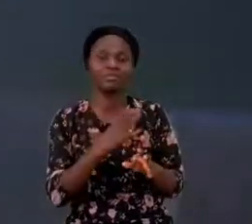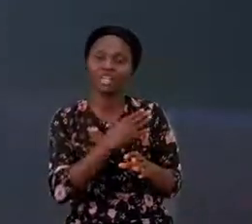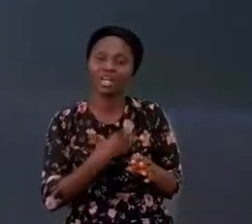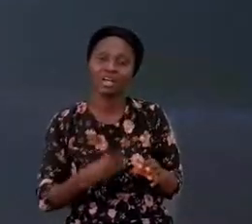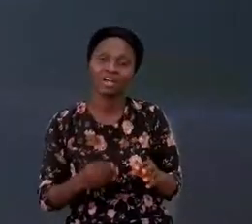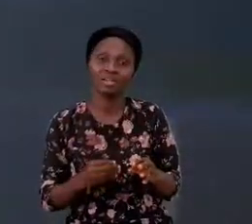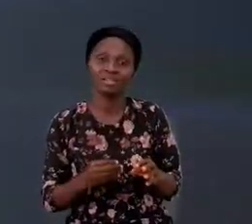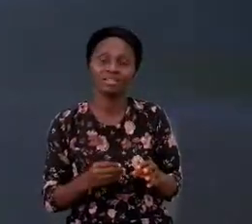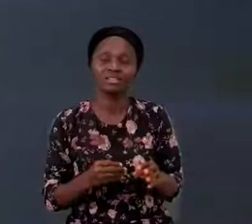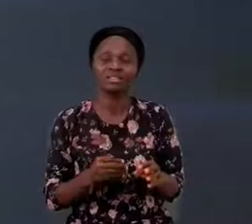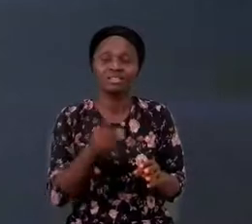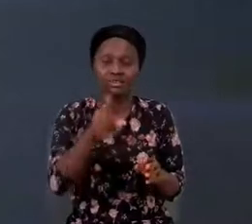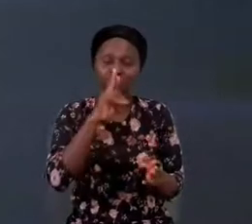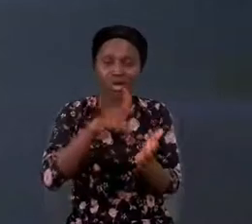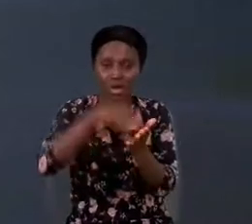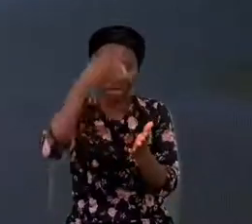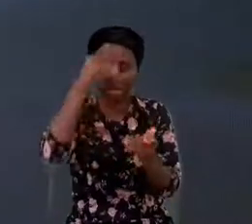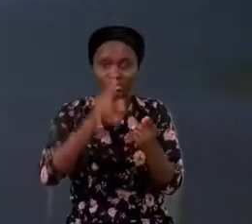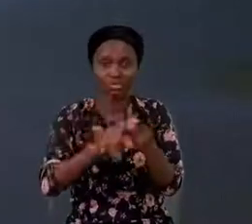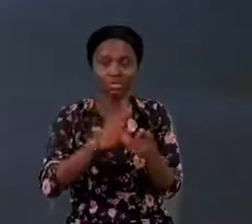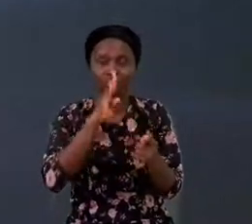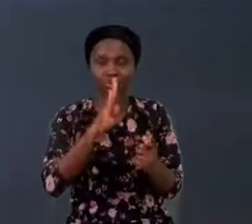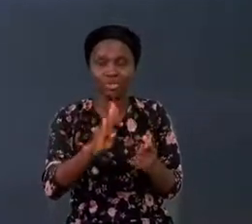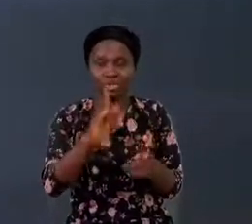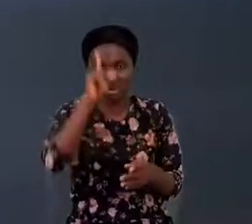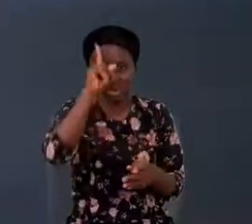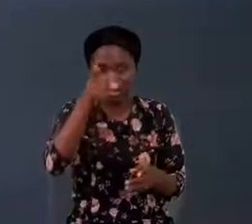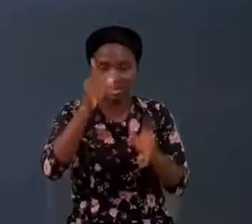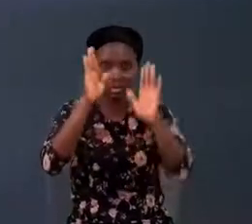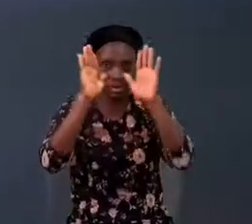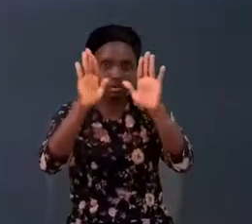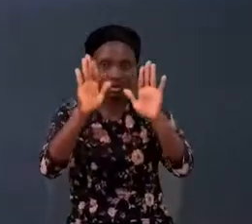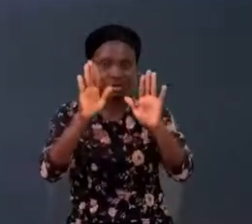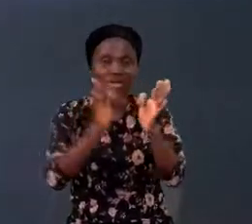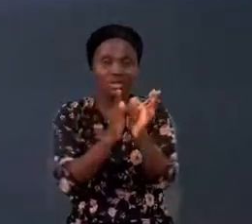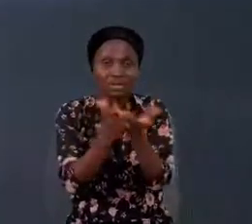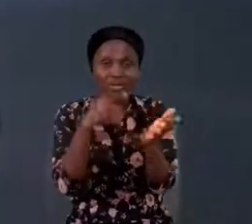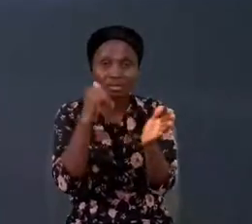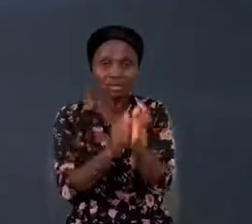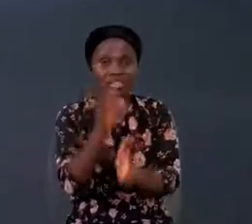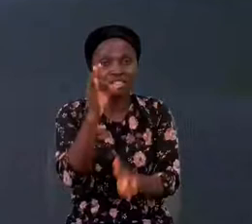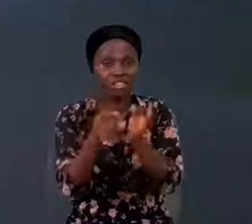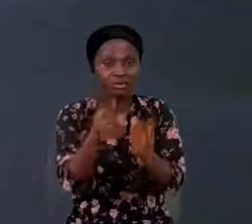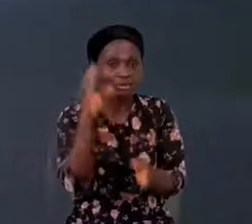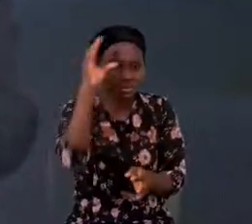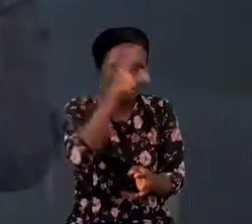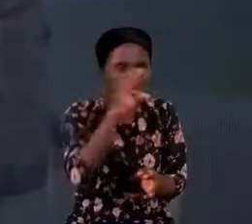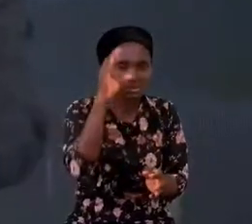appelles la sagesse, si tu élèves ta voix vers l'intelligence.